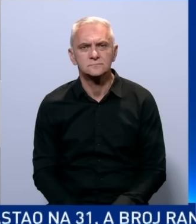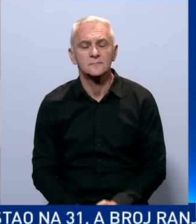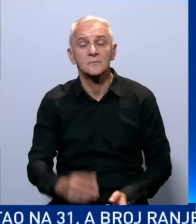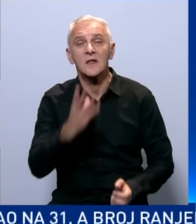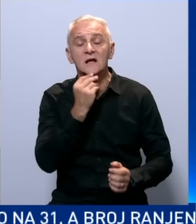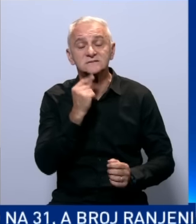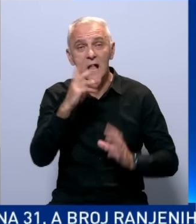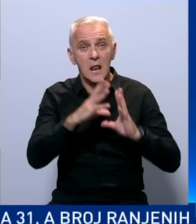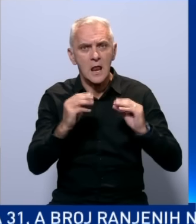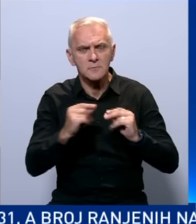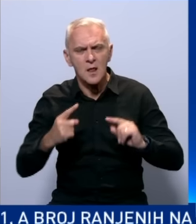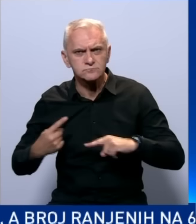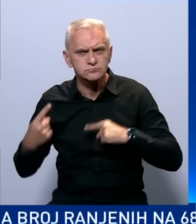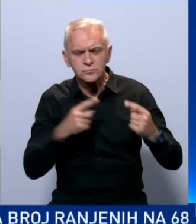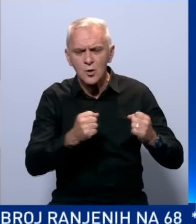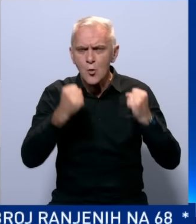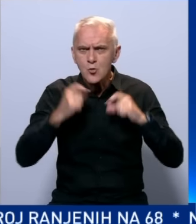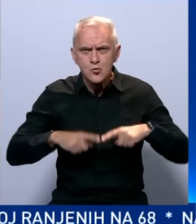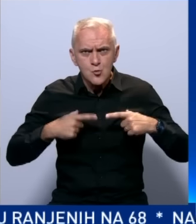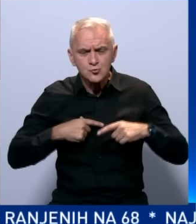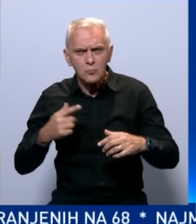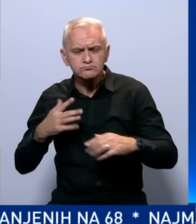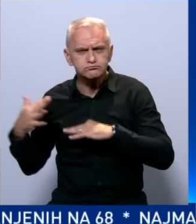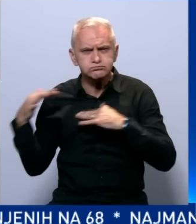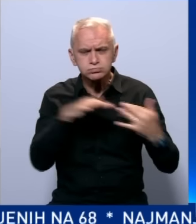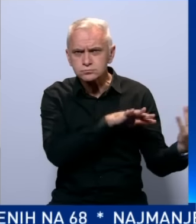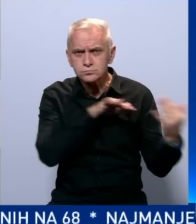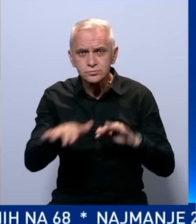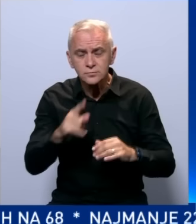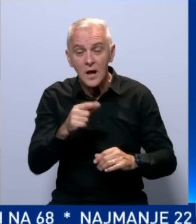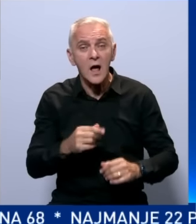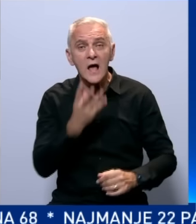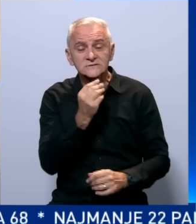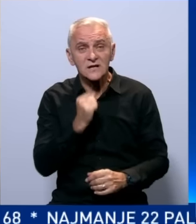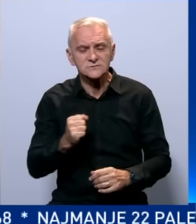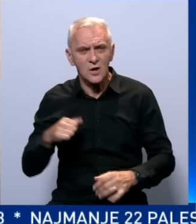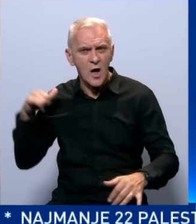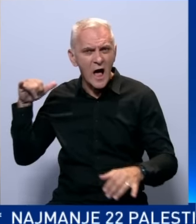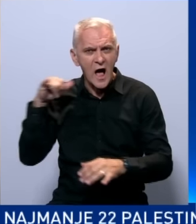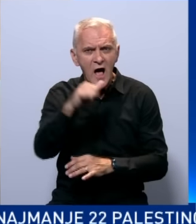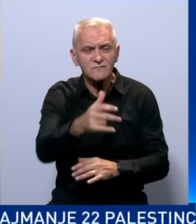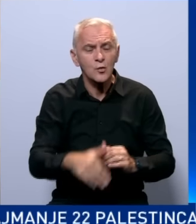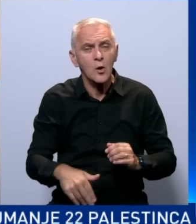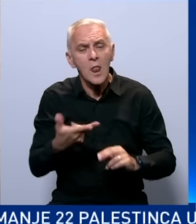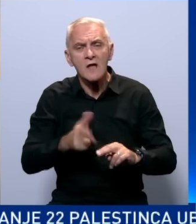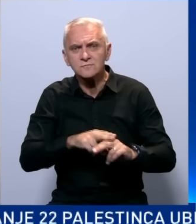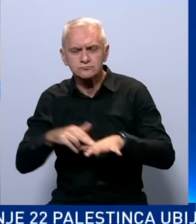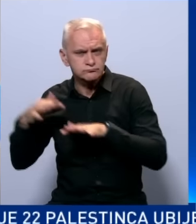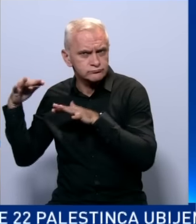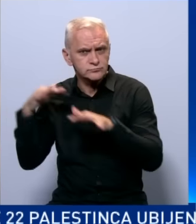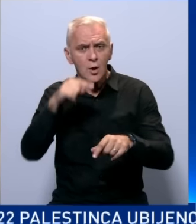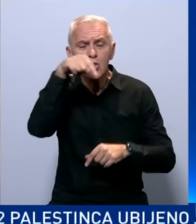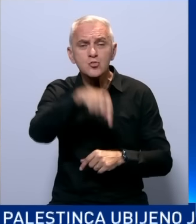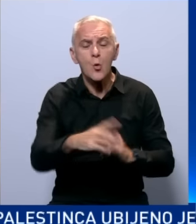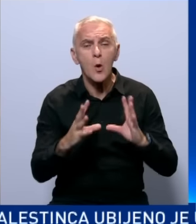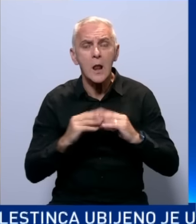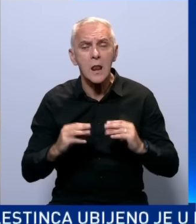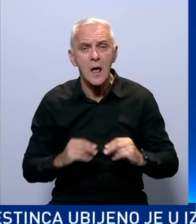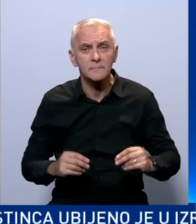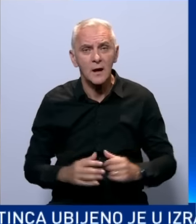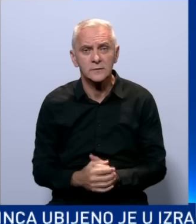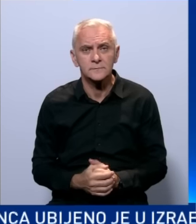Izrael i Liban razmijenili su žestoku vatru jutros, pri čemu su izraelski borbeni avioni izveli najintenzivnije bombardovanje juga Libana u gotovo